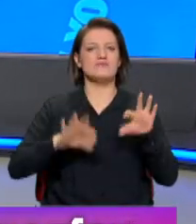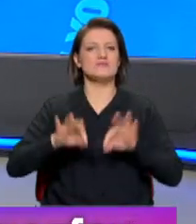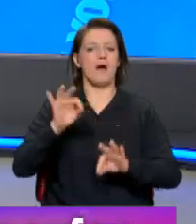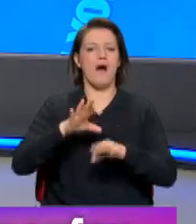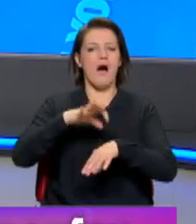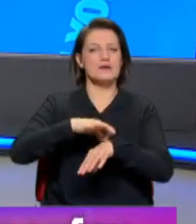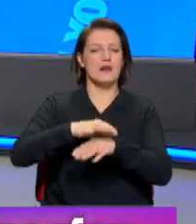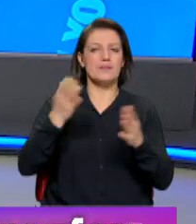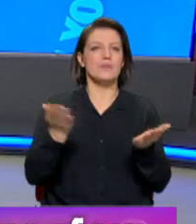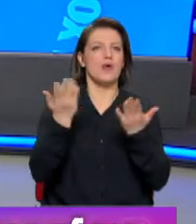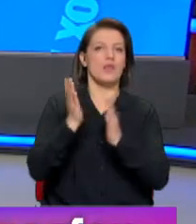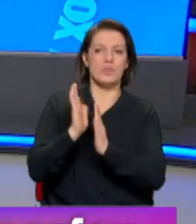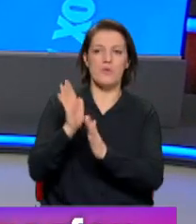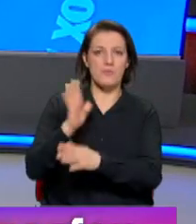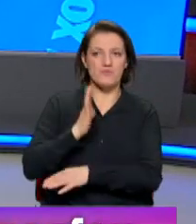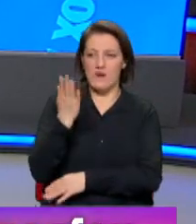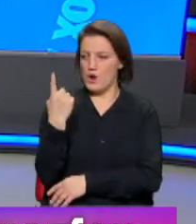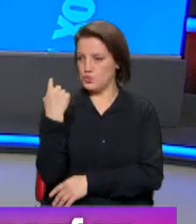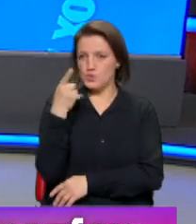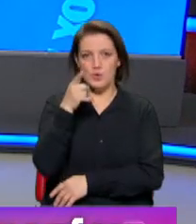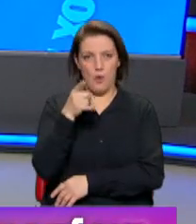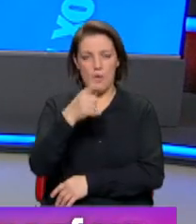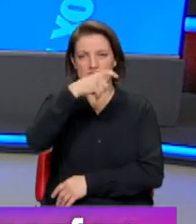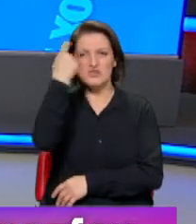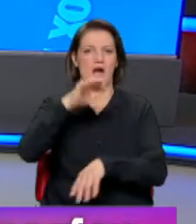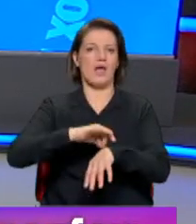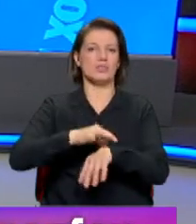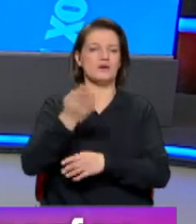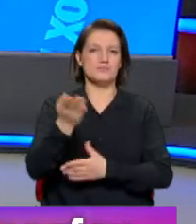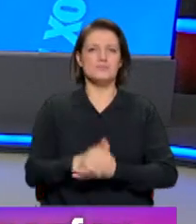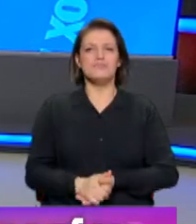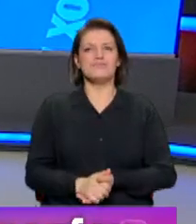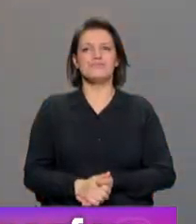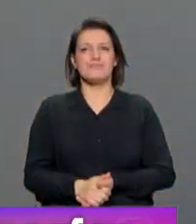hastanelerde devam edenler var. Dünkü o sıcak anlar.